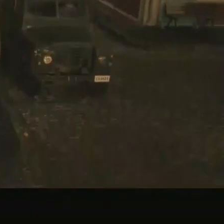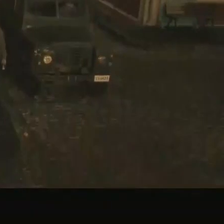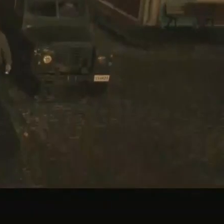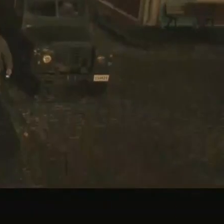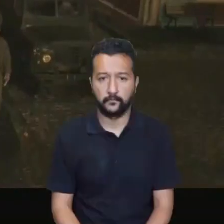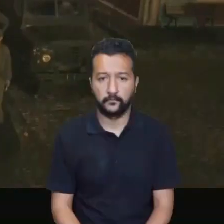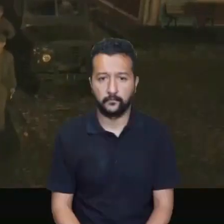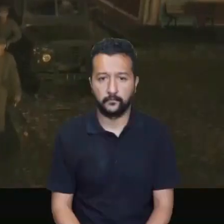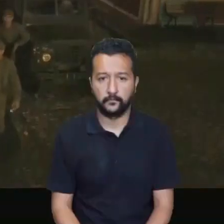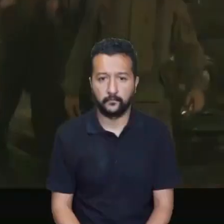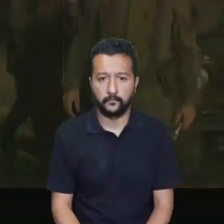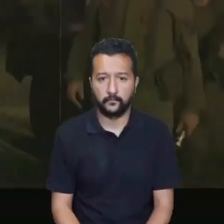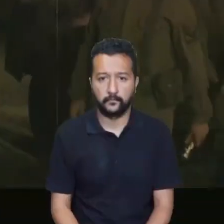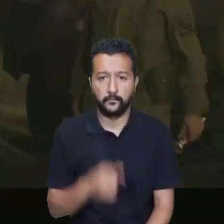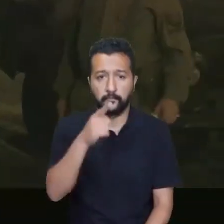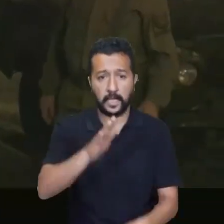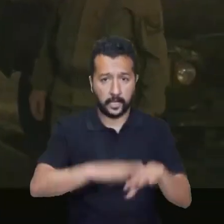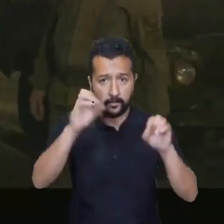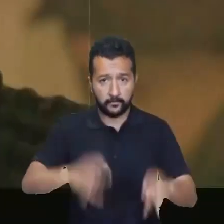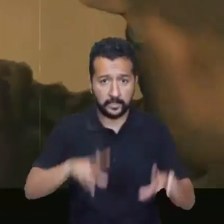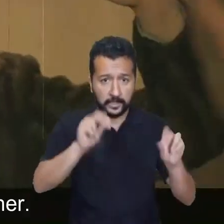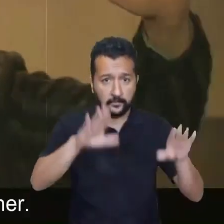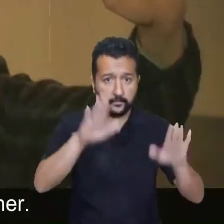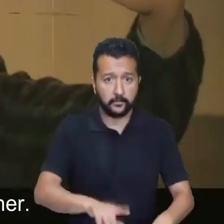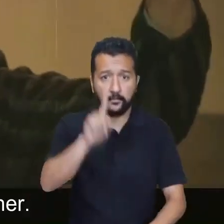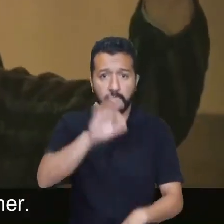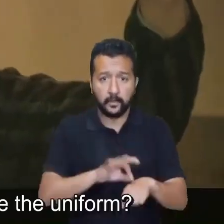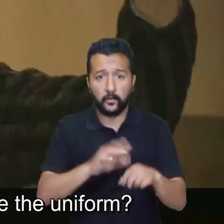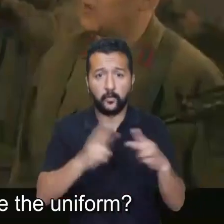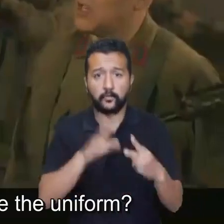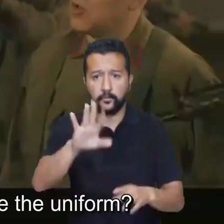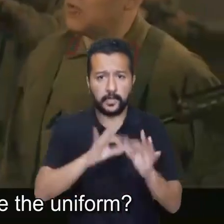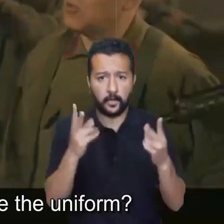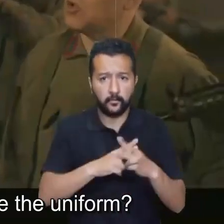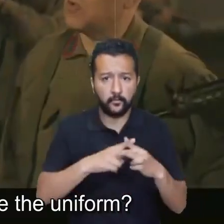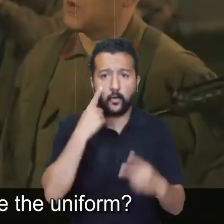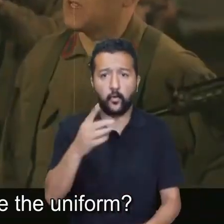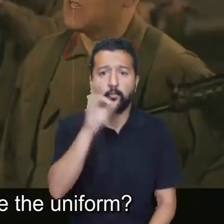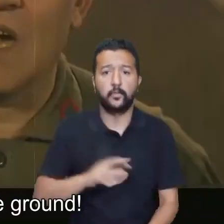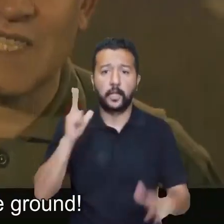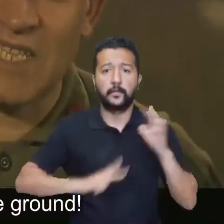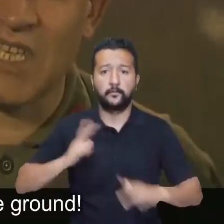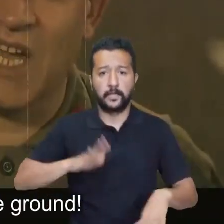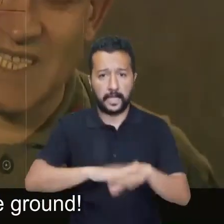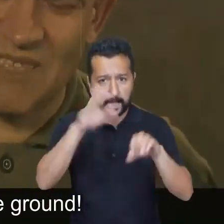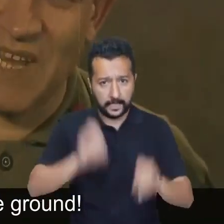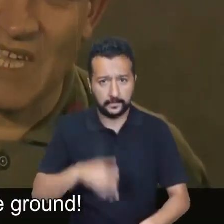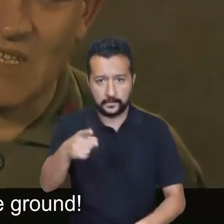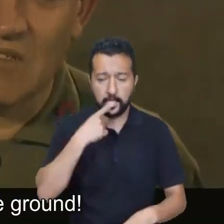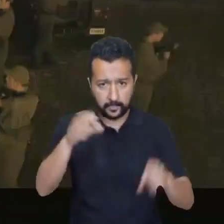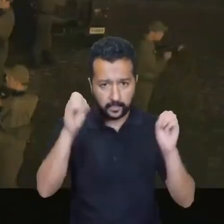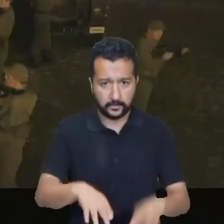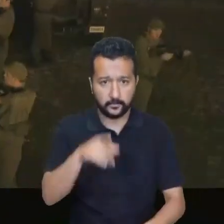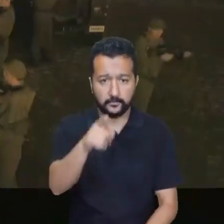Jandarma erleri yeşil arabadan indiler. At elindekini, yat yere. Bir dakika komiserim. Ne komiseri, görmüyor musun üniformayı? At elindekini, at dedim